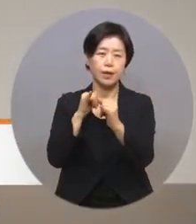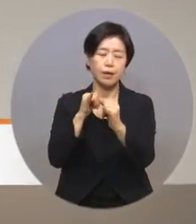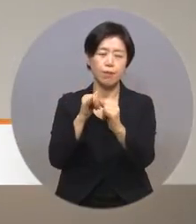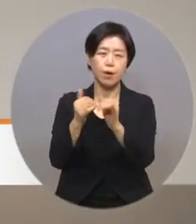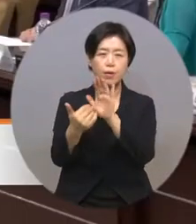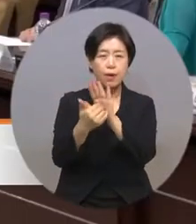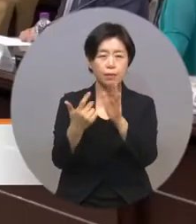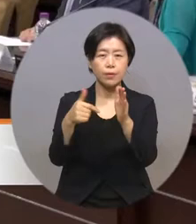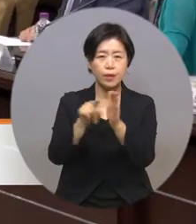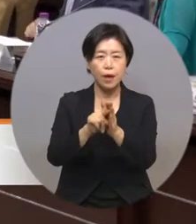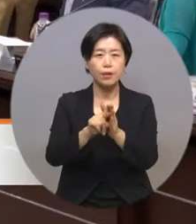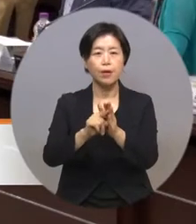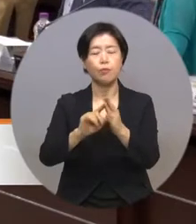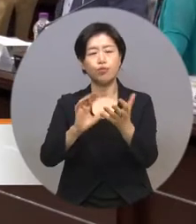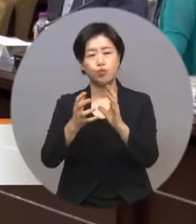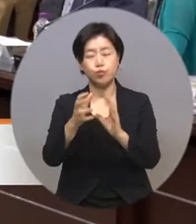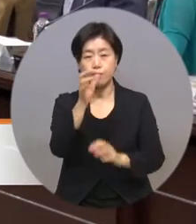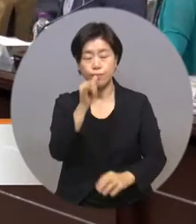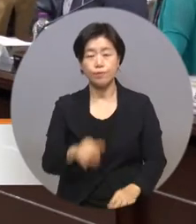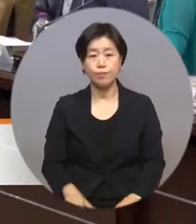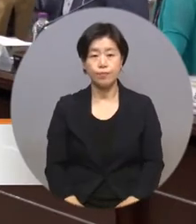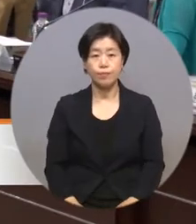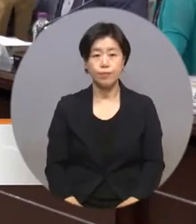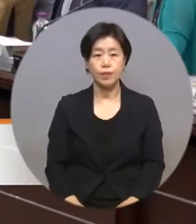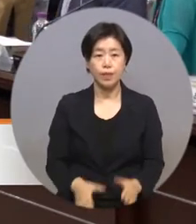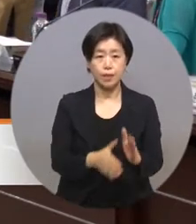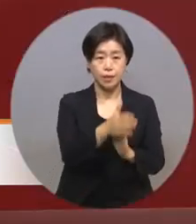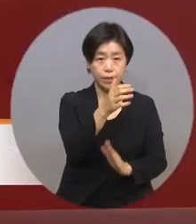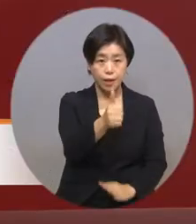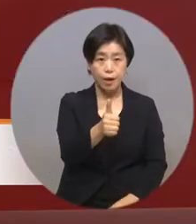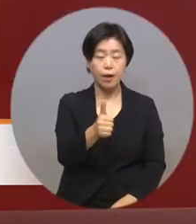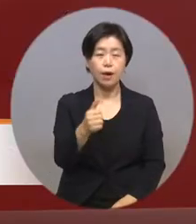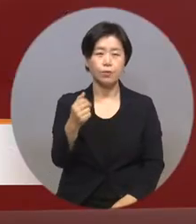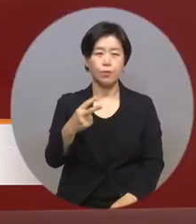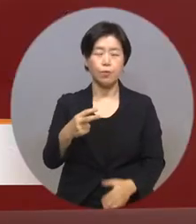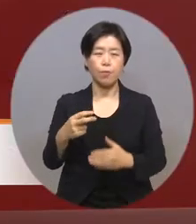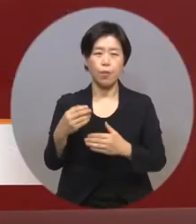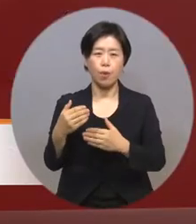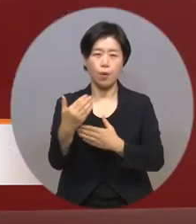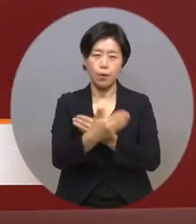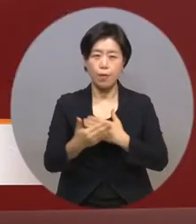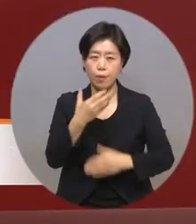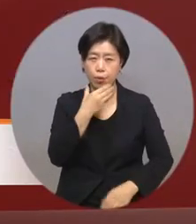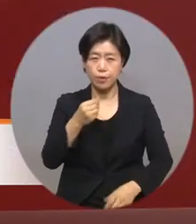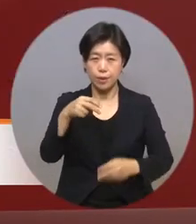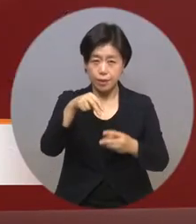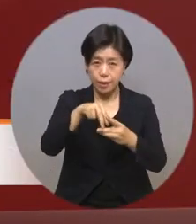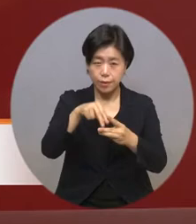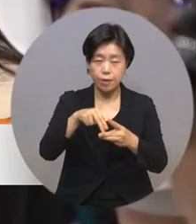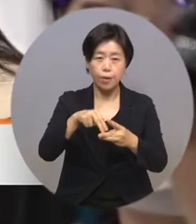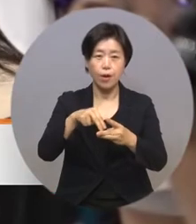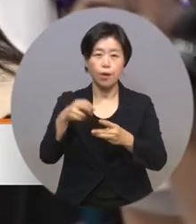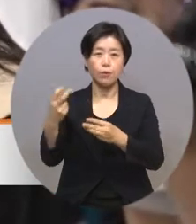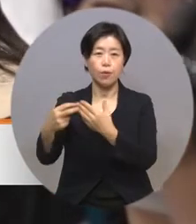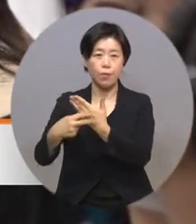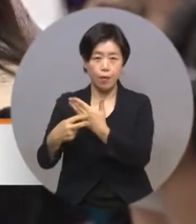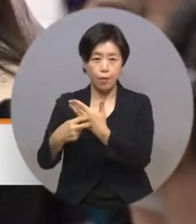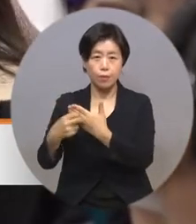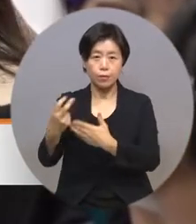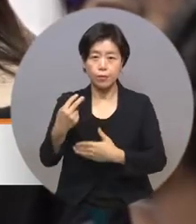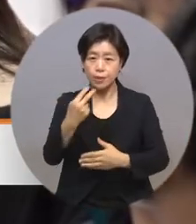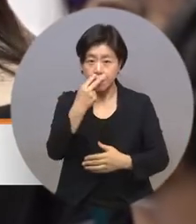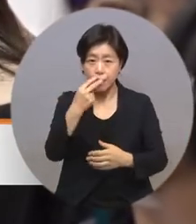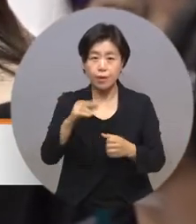열렸습니다. 이번 토론회에는 원주시장과 원주시 건강복지센터, 원주세브란스병원